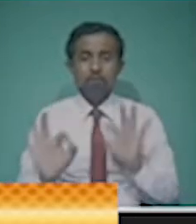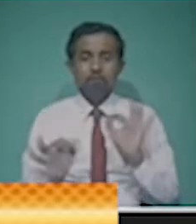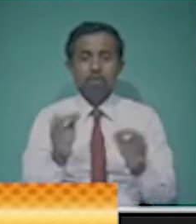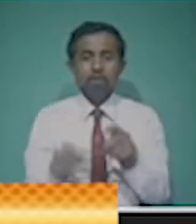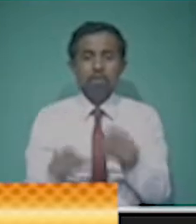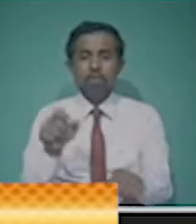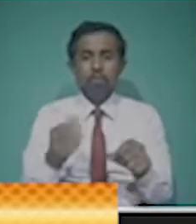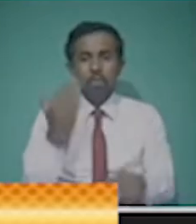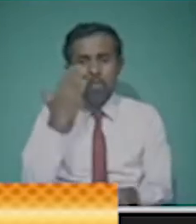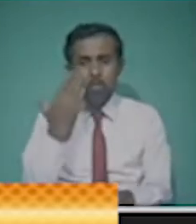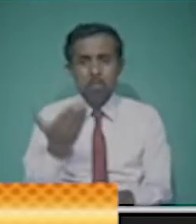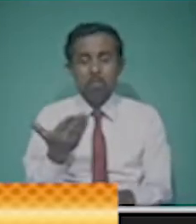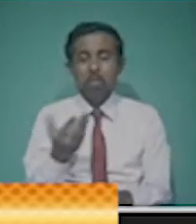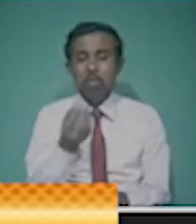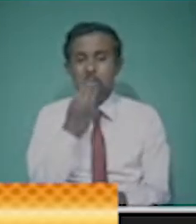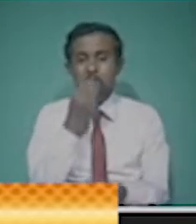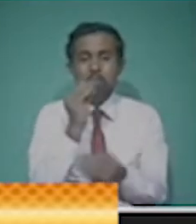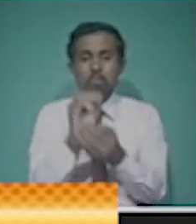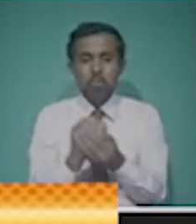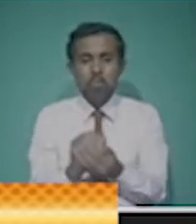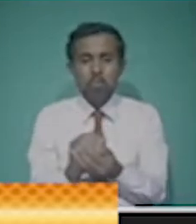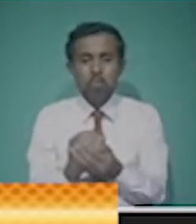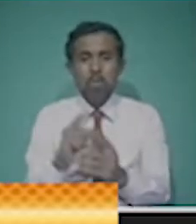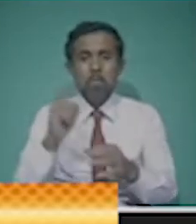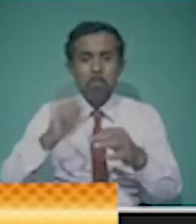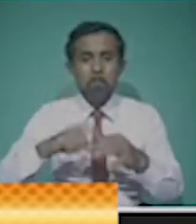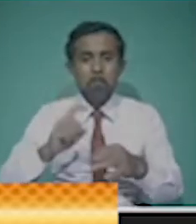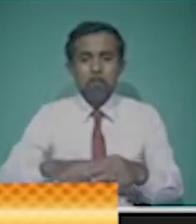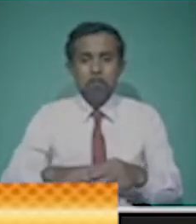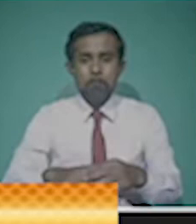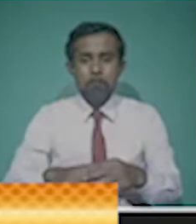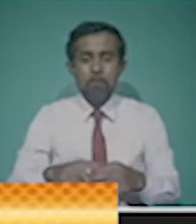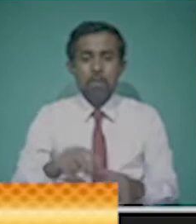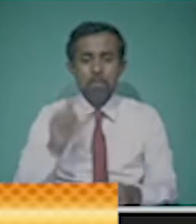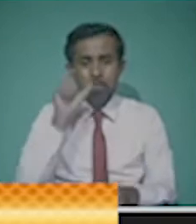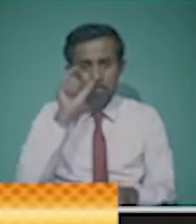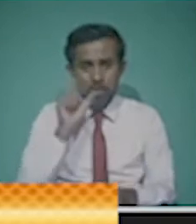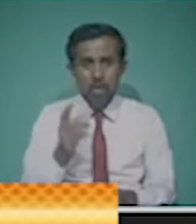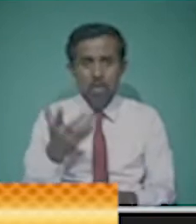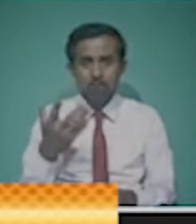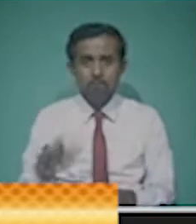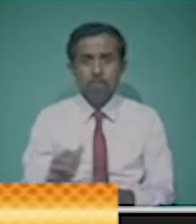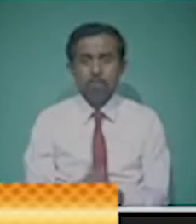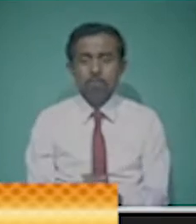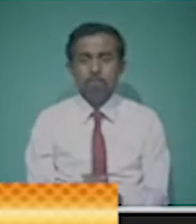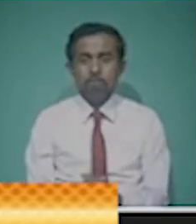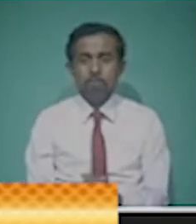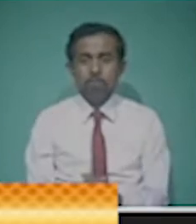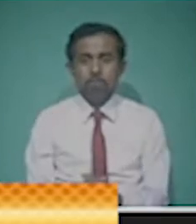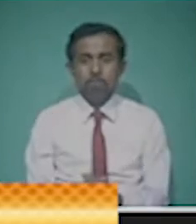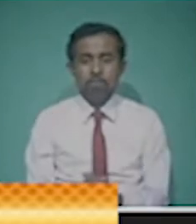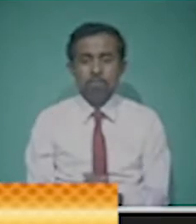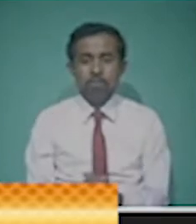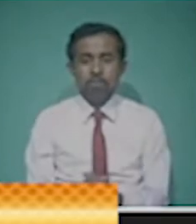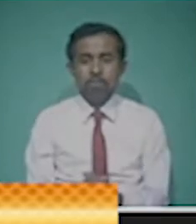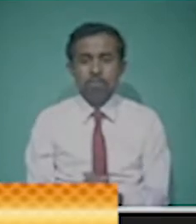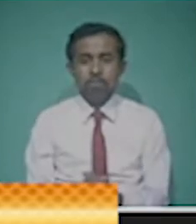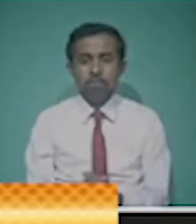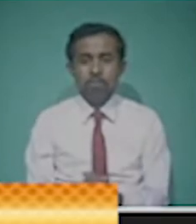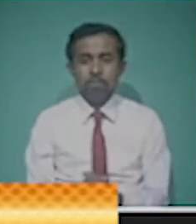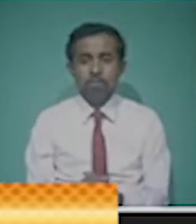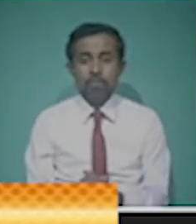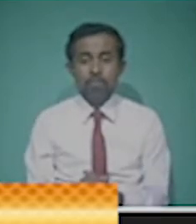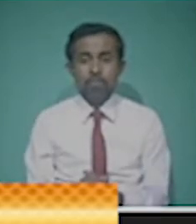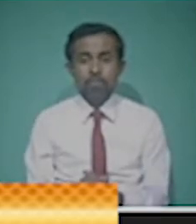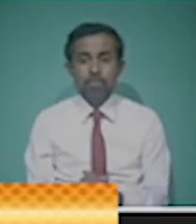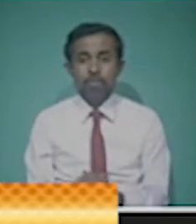துறை தான் அதிகமாக பாதிக்கப்பட்டிருக்கு உலக உணவு திட்டத்திலே தெளிவாக கூறப்படுகிறது. அது மட்டுமல்லாமல் இந்த பிரச்சனை 2022 அக்டோபர்